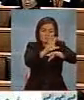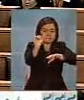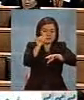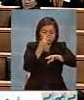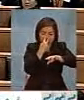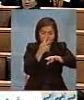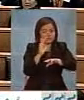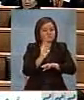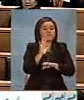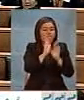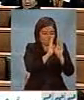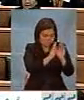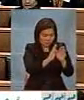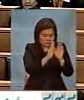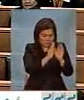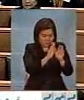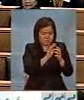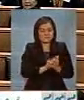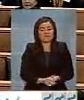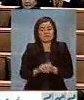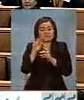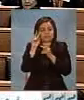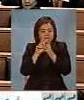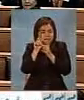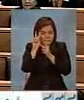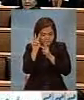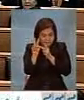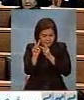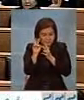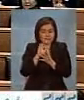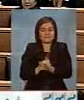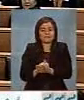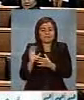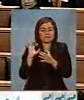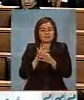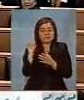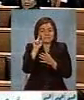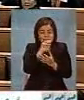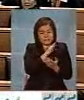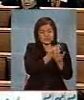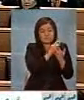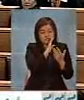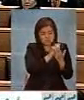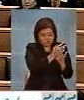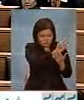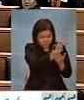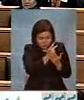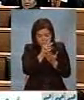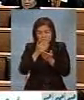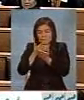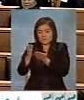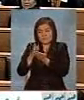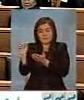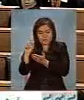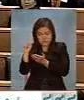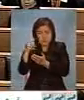ฝากนี่ข้อแรกข้อที่2ครับท่านประธานเรื่องการชดใช้เงินกู้ผมขอให้บ้านเมือง